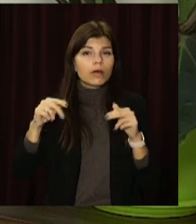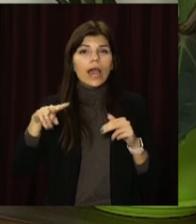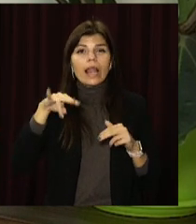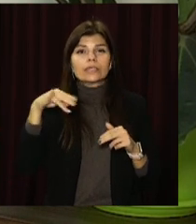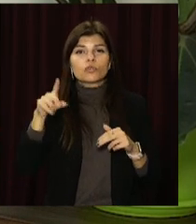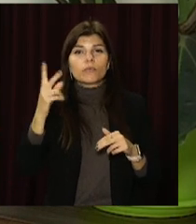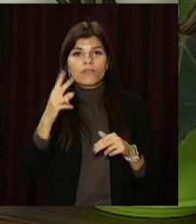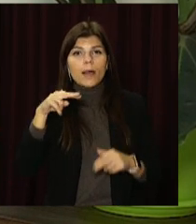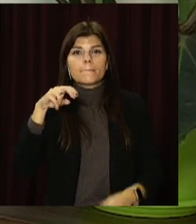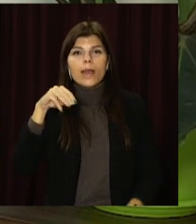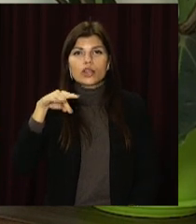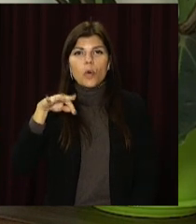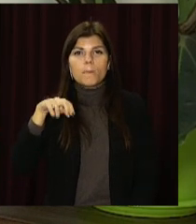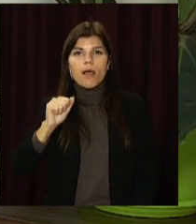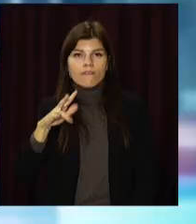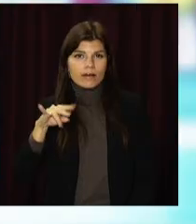номер 2 у Петропавлівці.